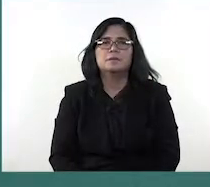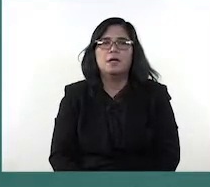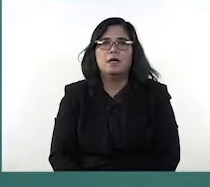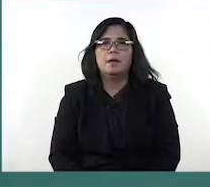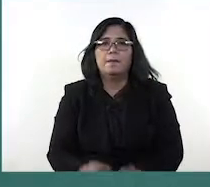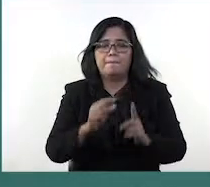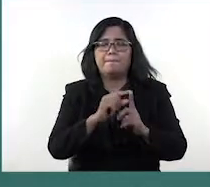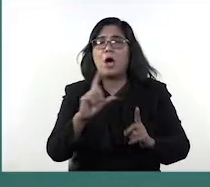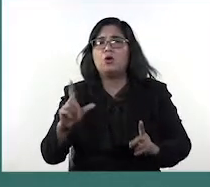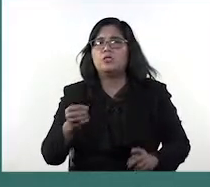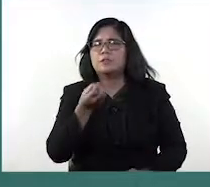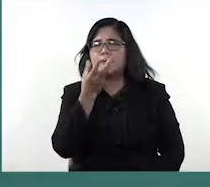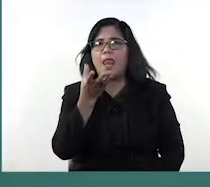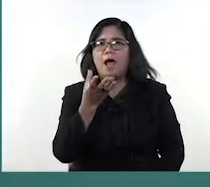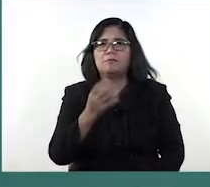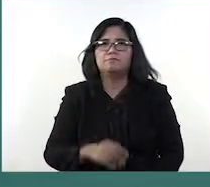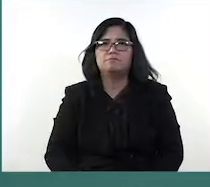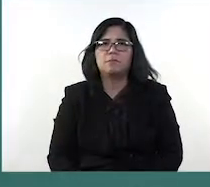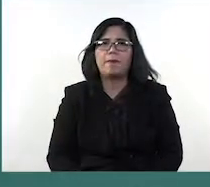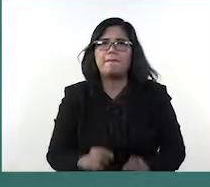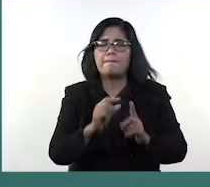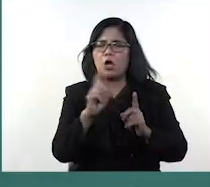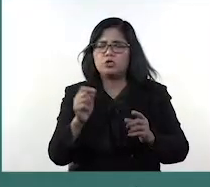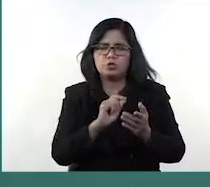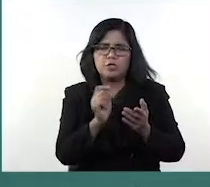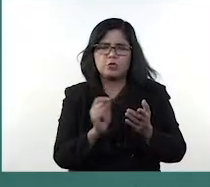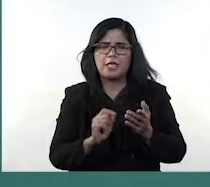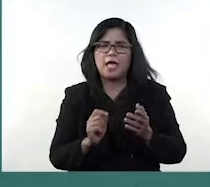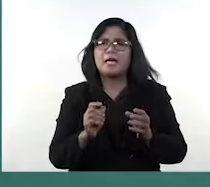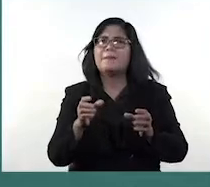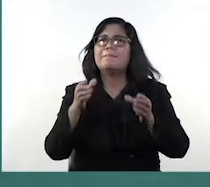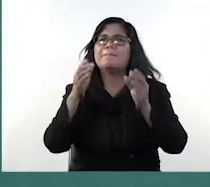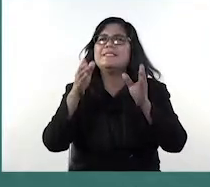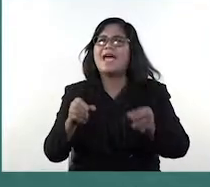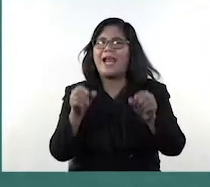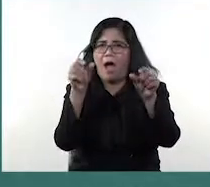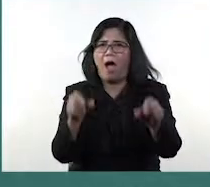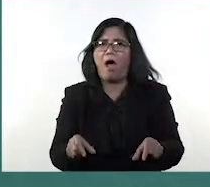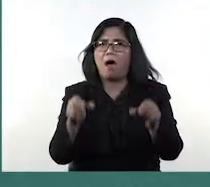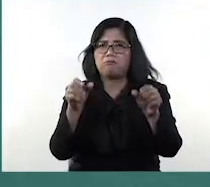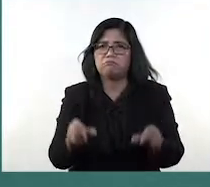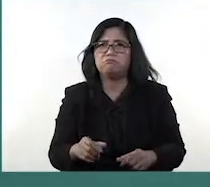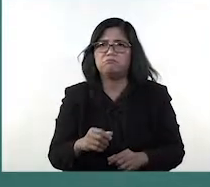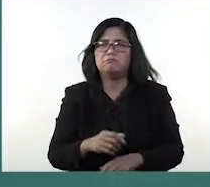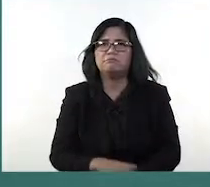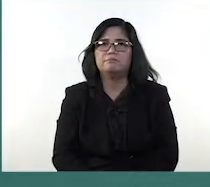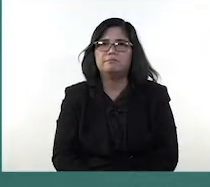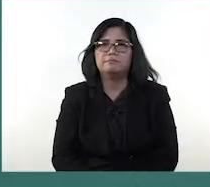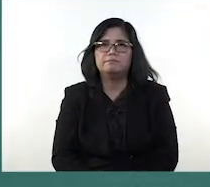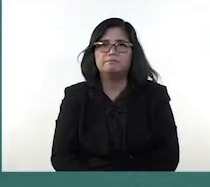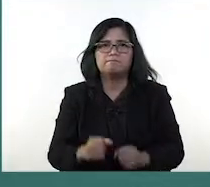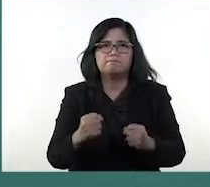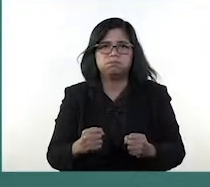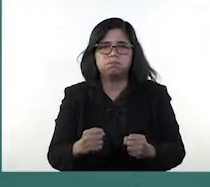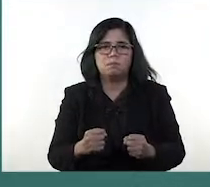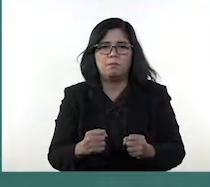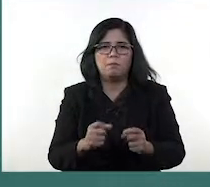Hai halus bilang Pak Rusli suratin dalam penjara akhir-akhir dari dalam penjara dia Ingatkan rohaninya dibilang sebagai anak kecil kuat oleh kasih